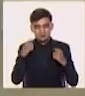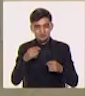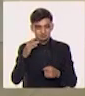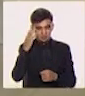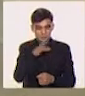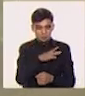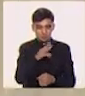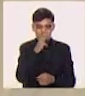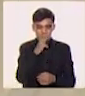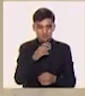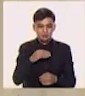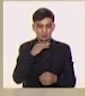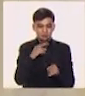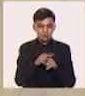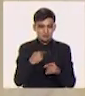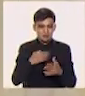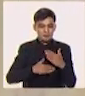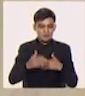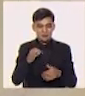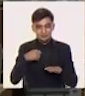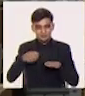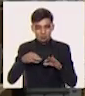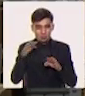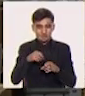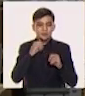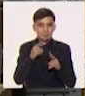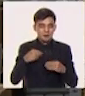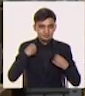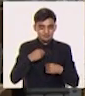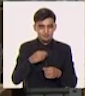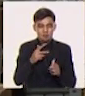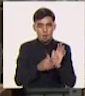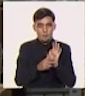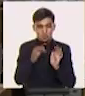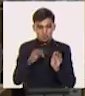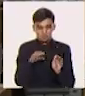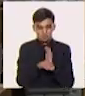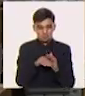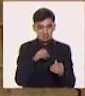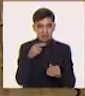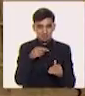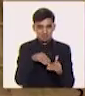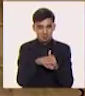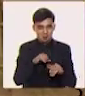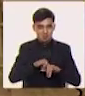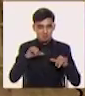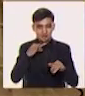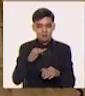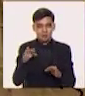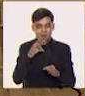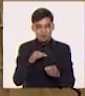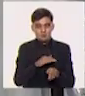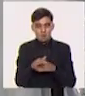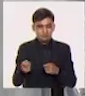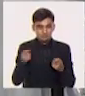қуандық дейді. Қазір қоймада алдын ала пішіп тігілген дайын өнімнің 80% жатыр екен. Ал шикізатты толықтай сырттан әкелетін іскерлер